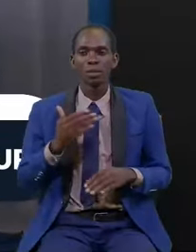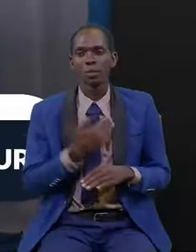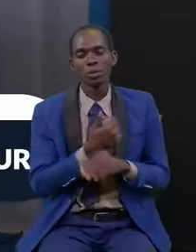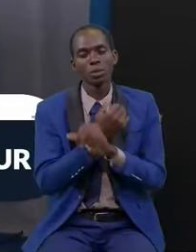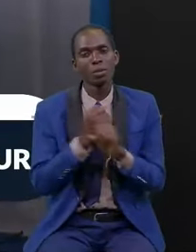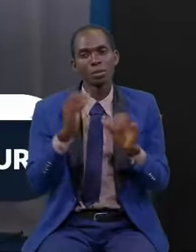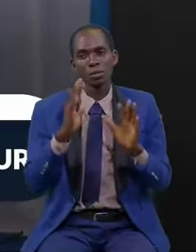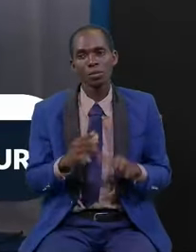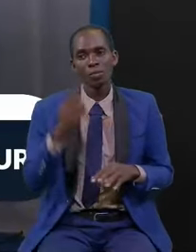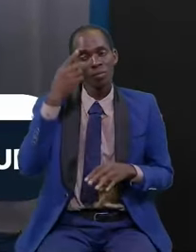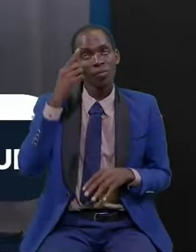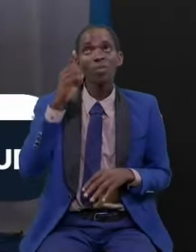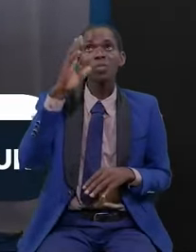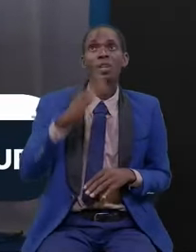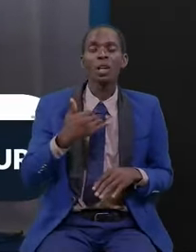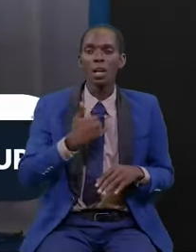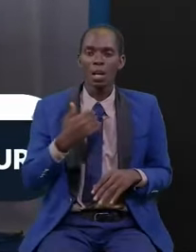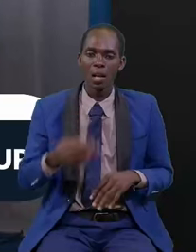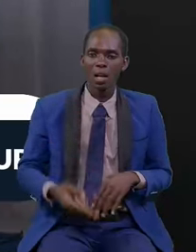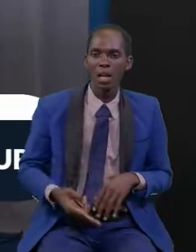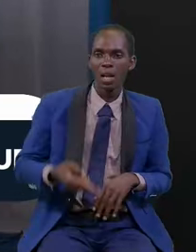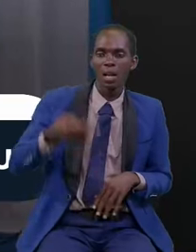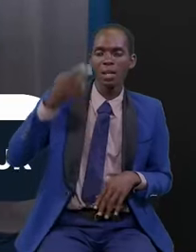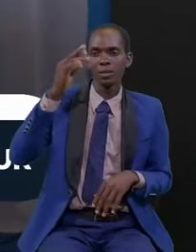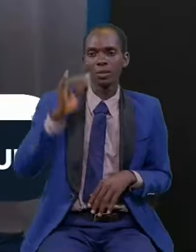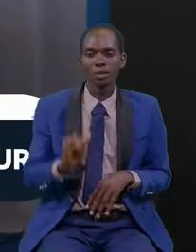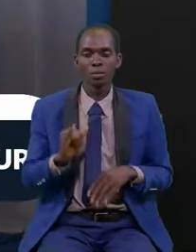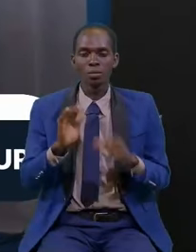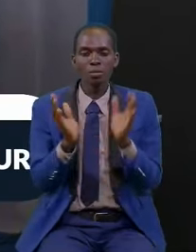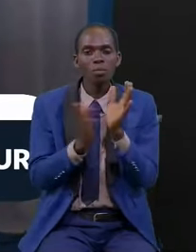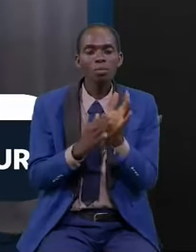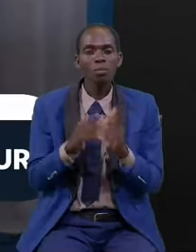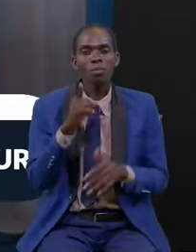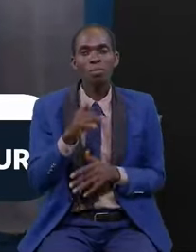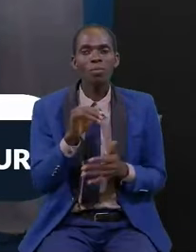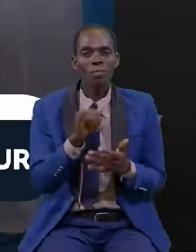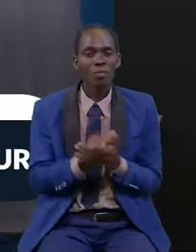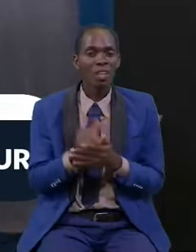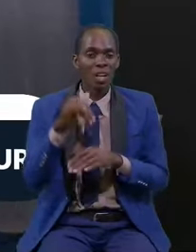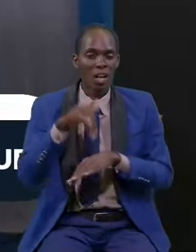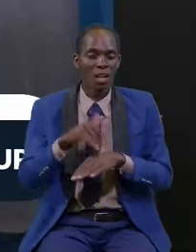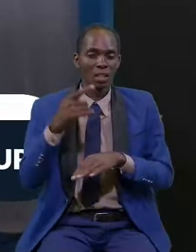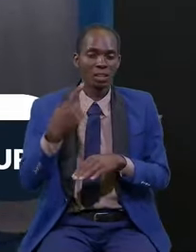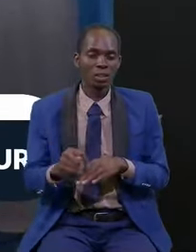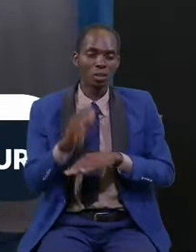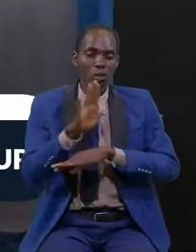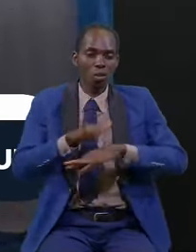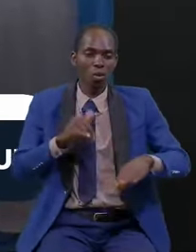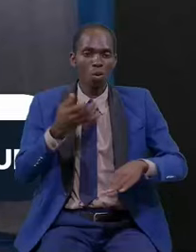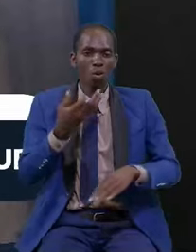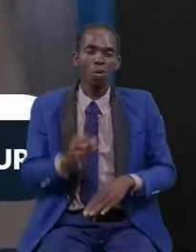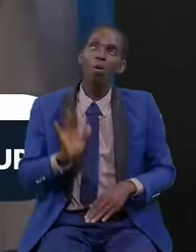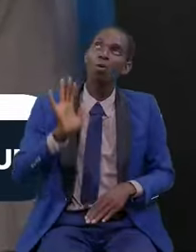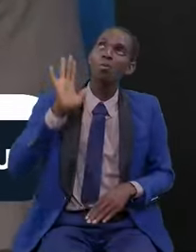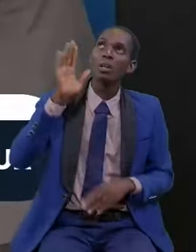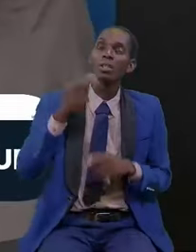Dieu, car Dieu l'a souverainement élevé, que en son nom, à la mention de son nom, que